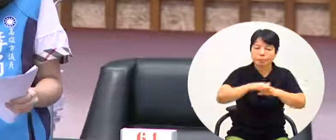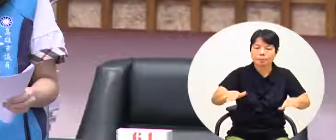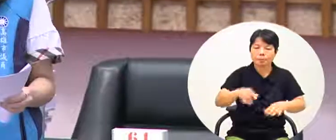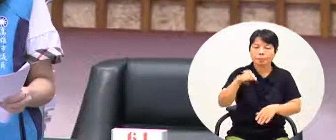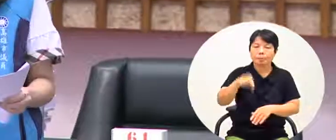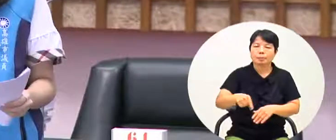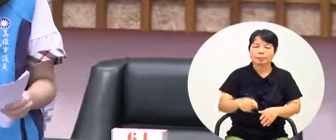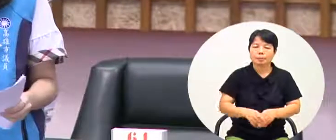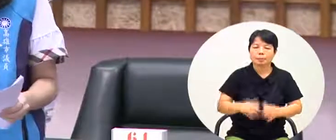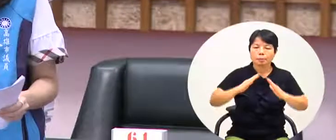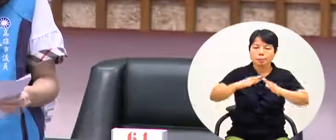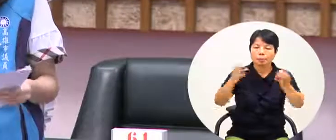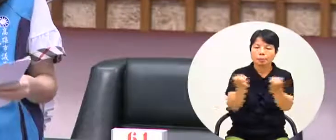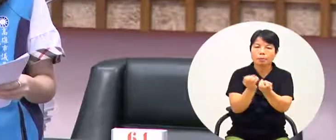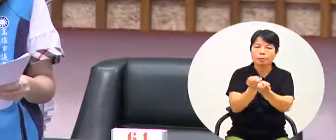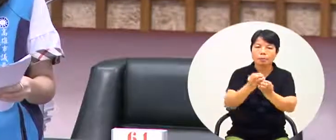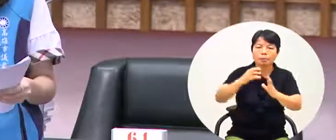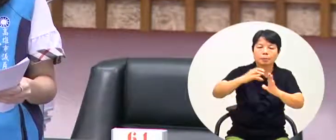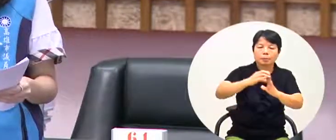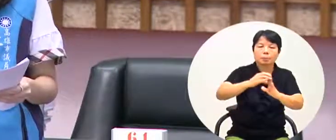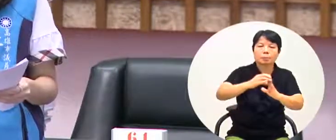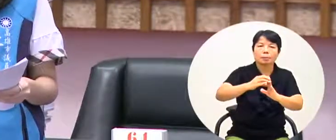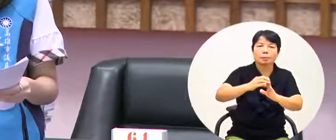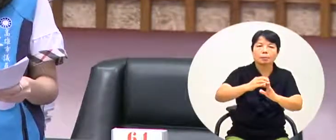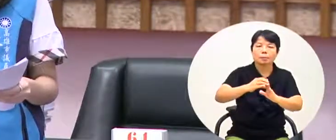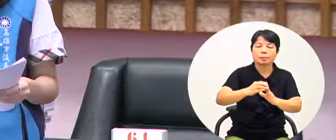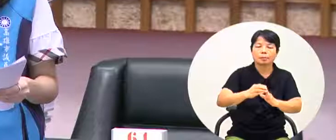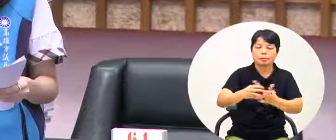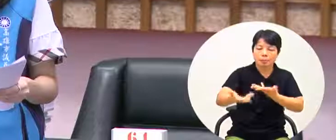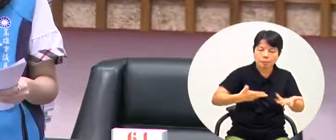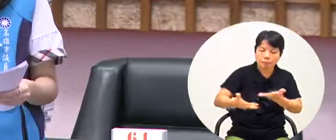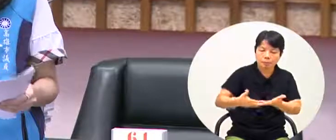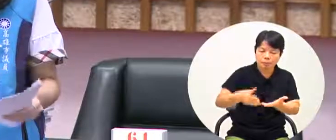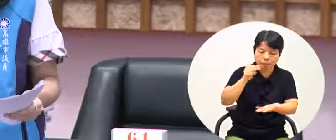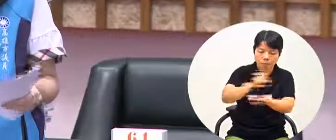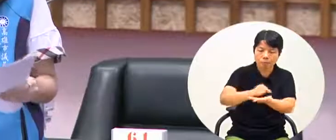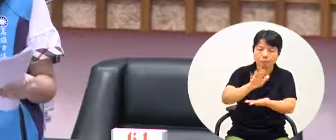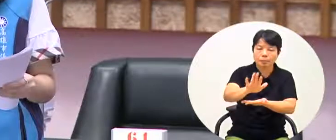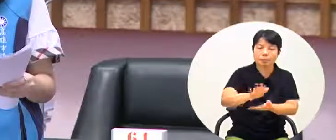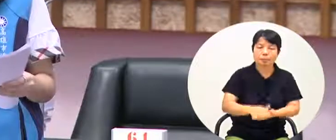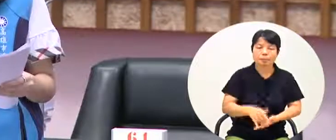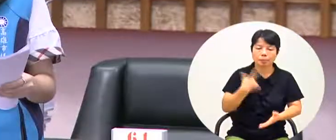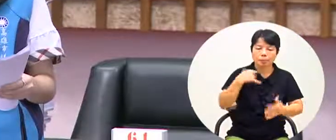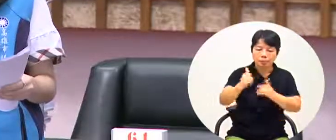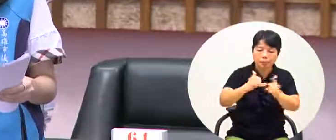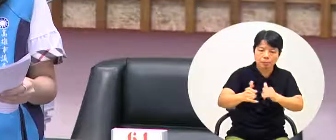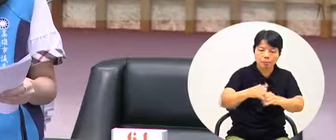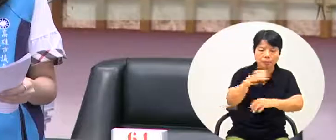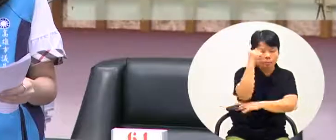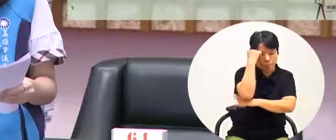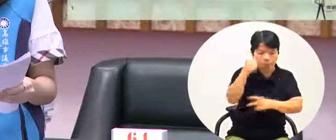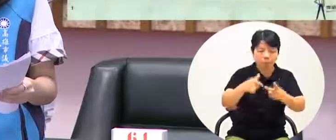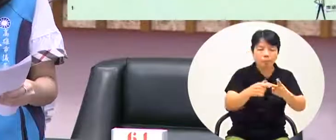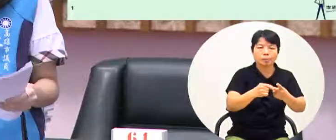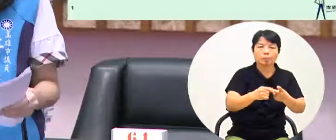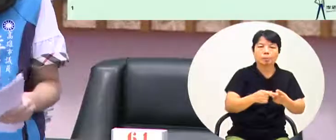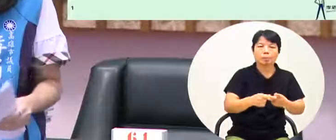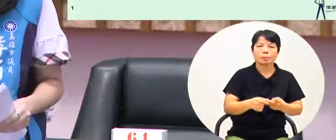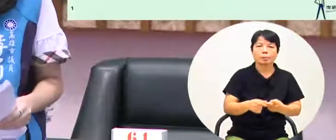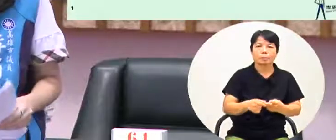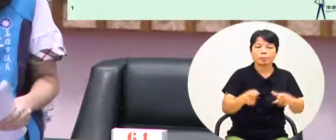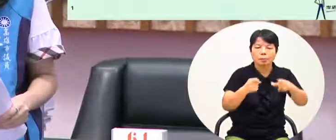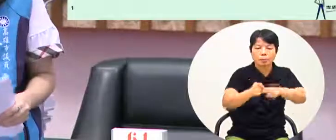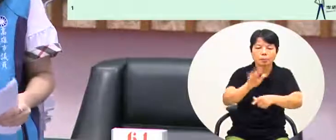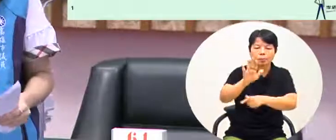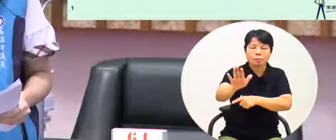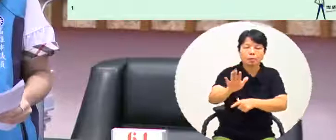告里面看到有提到说，有社会住宅，还有公有出租住宅。那其